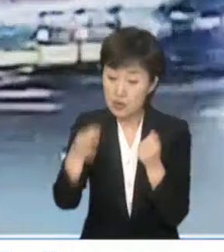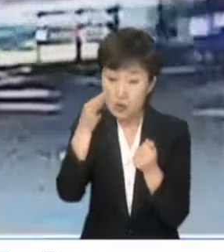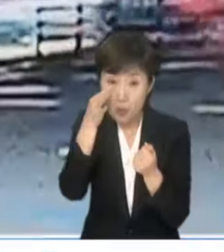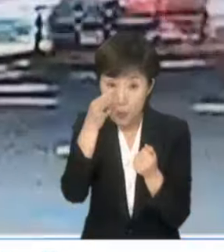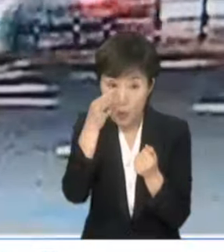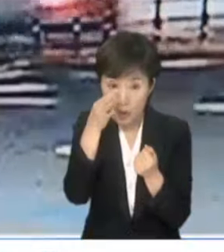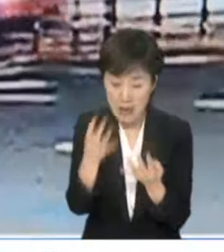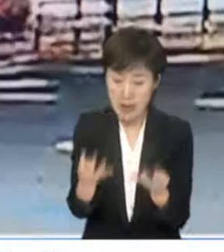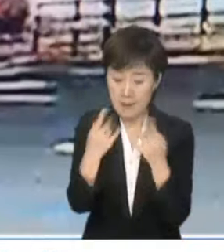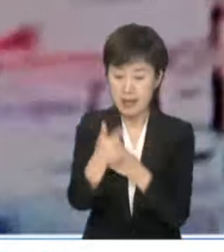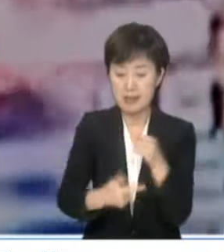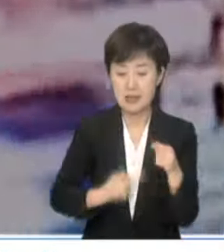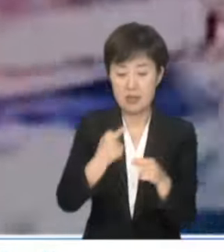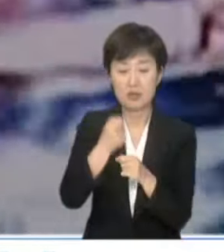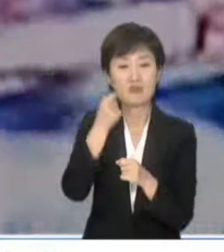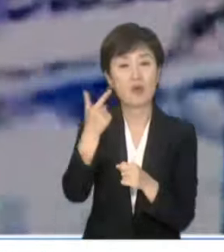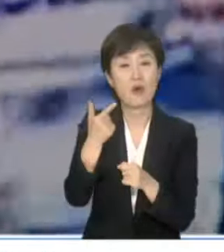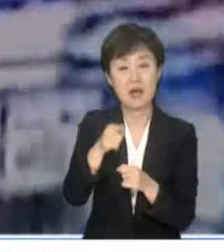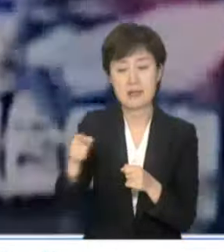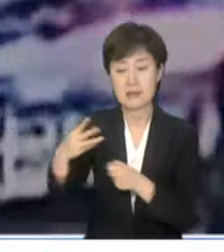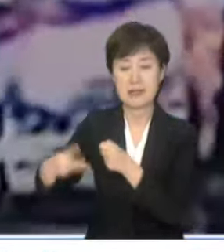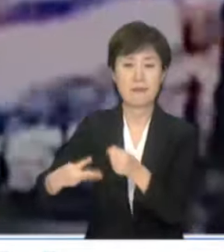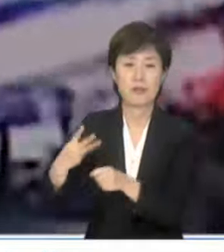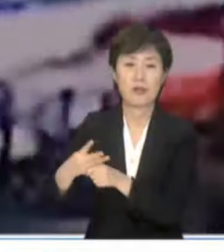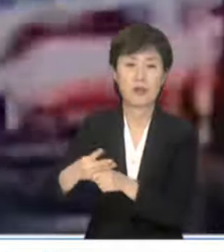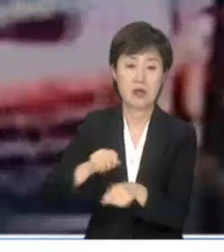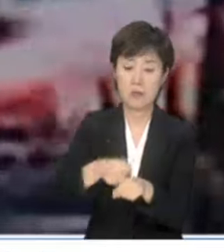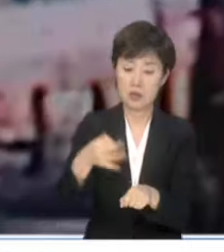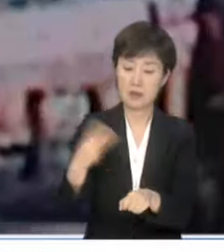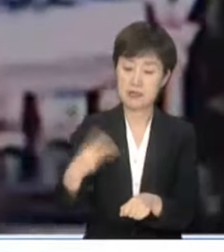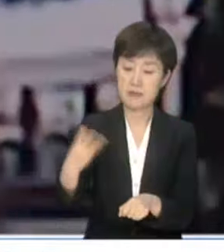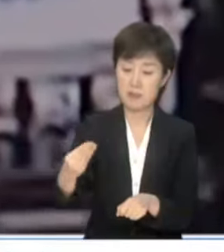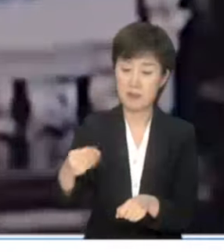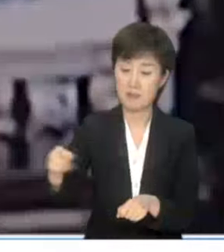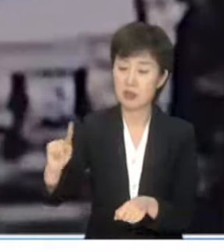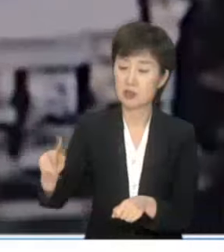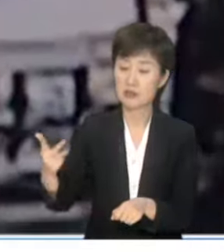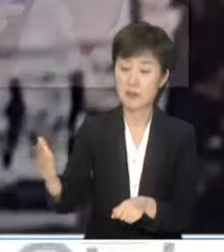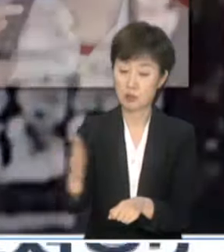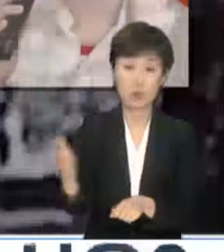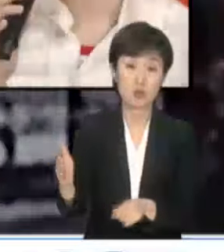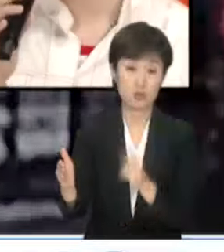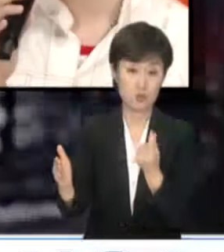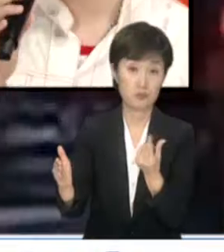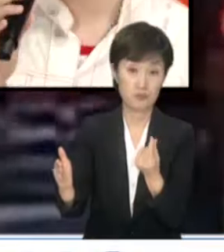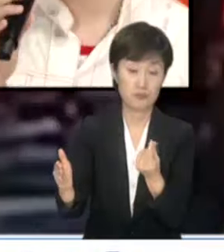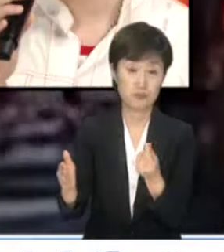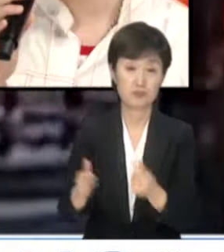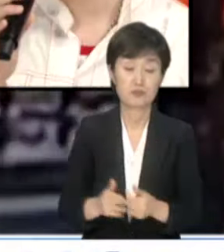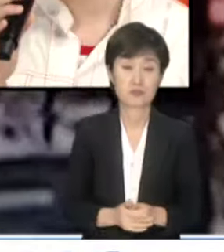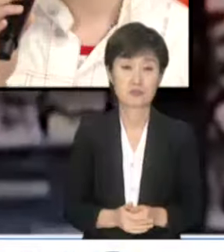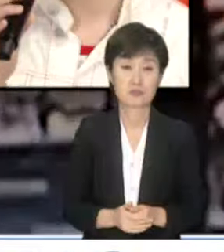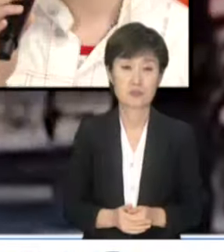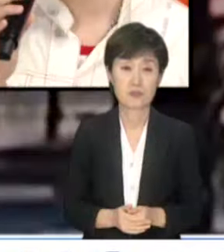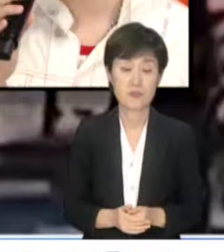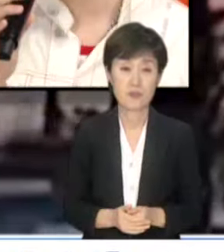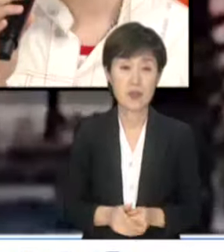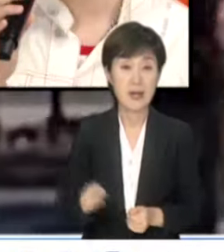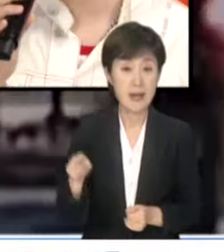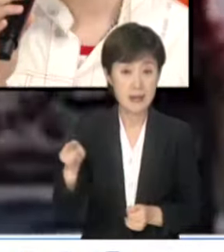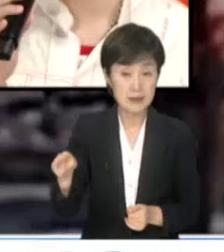징역 1년 6개월에서 3년, 그리고 벌금은 1천만 원에서 1,700만 원 수준으로 양형 기준이 설정되어 있어서